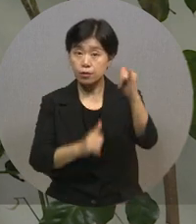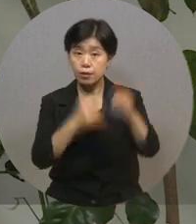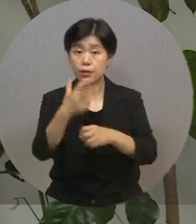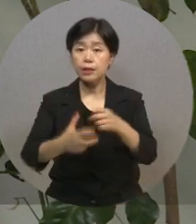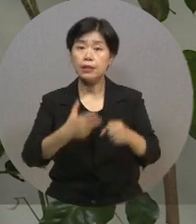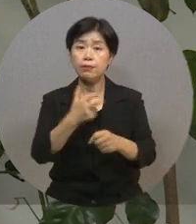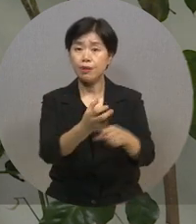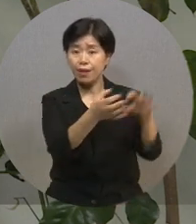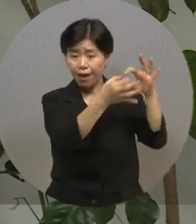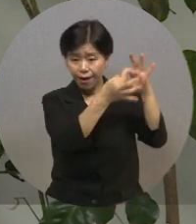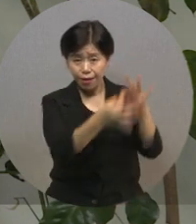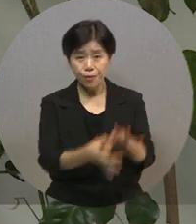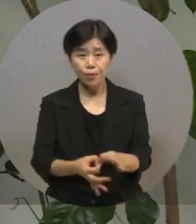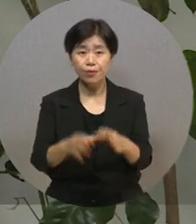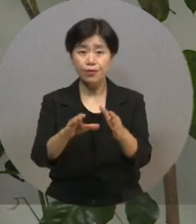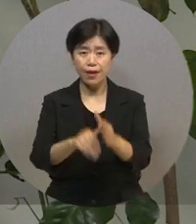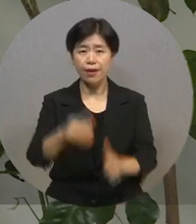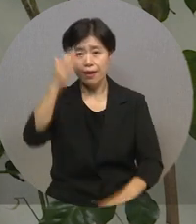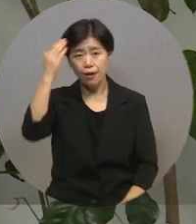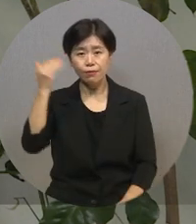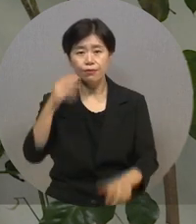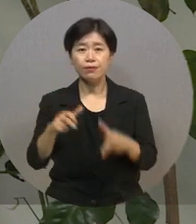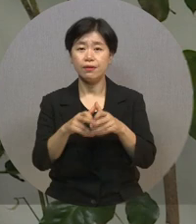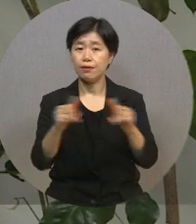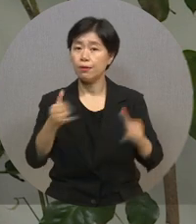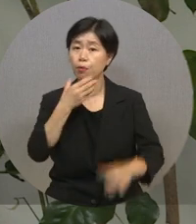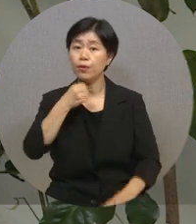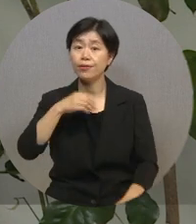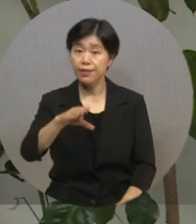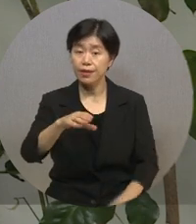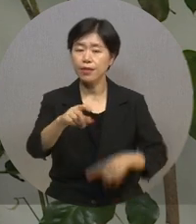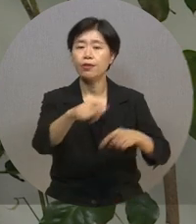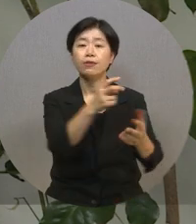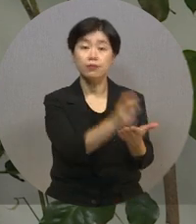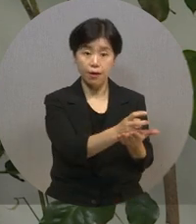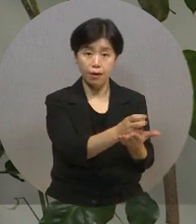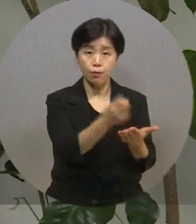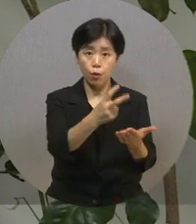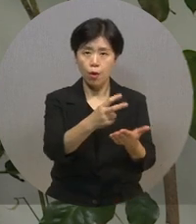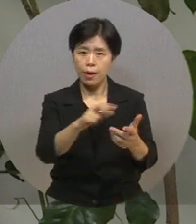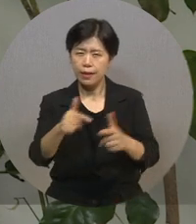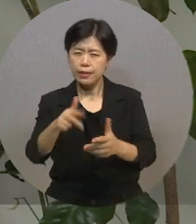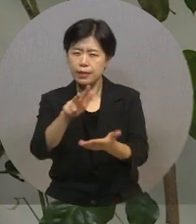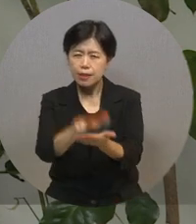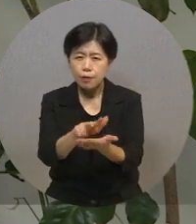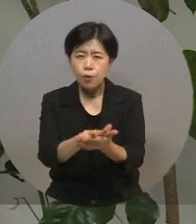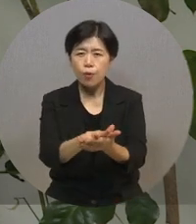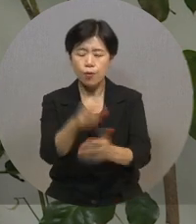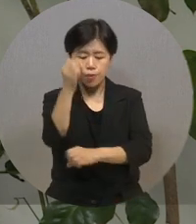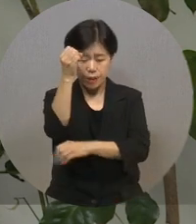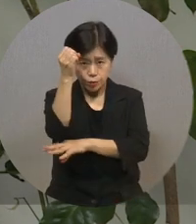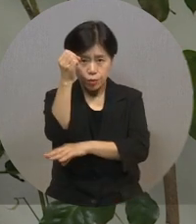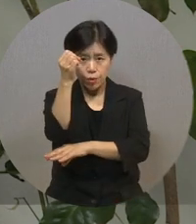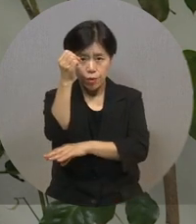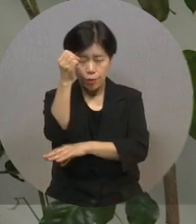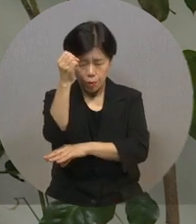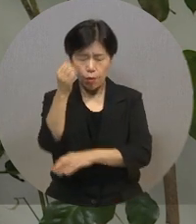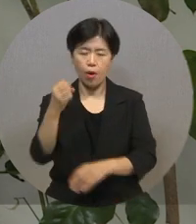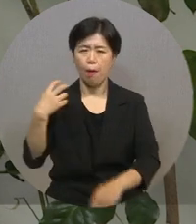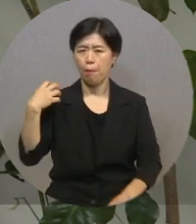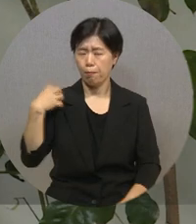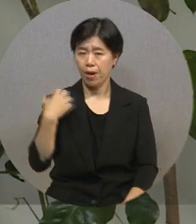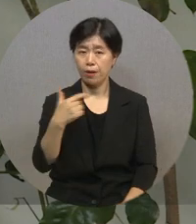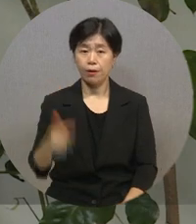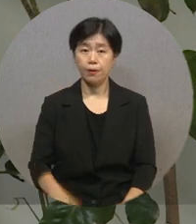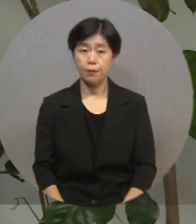역사를 이어오면서 한국 장애인 복지 정책이나 제도의 기초를 놓은 게 아닐까 싶습니다. 예를 들면